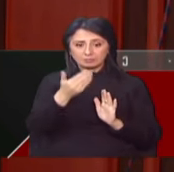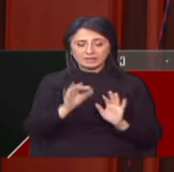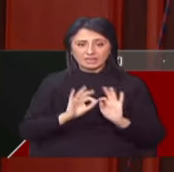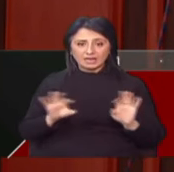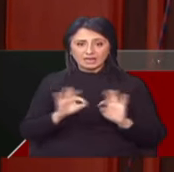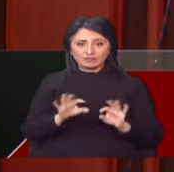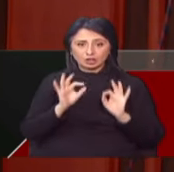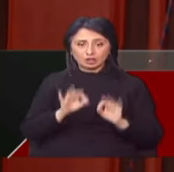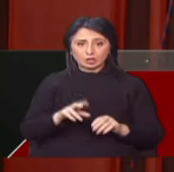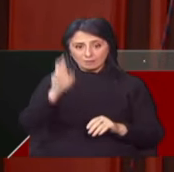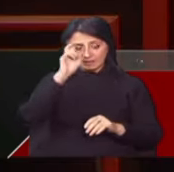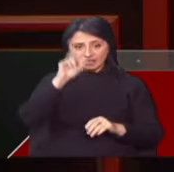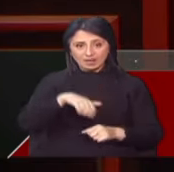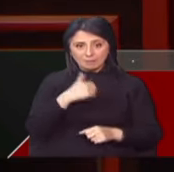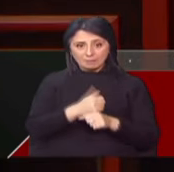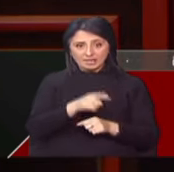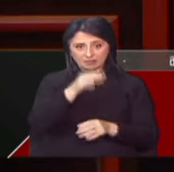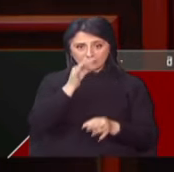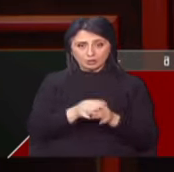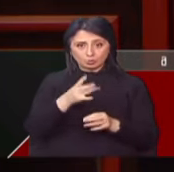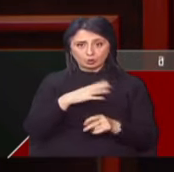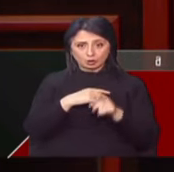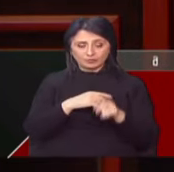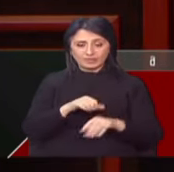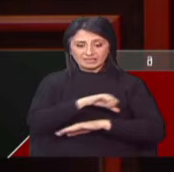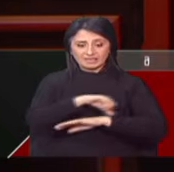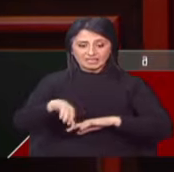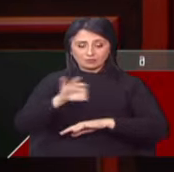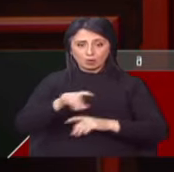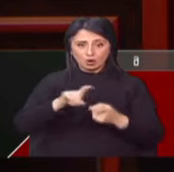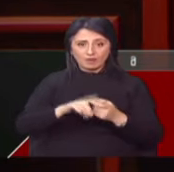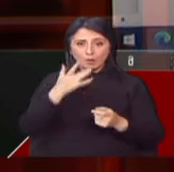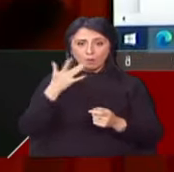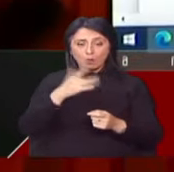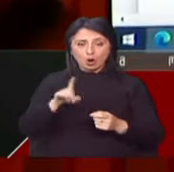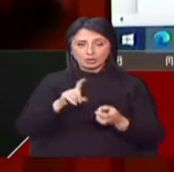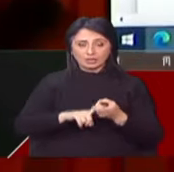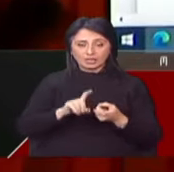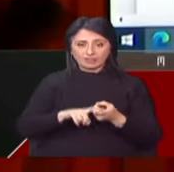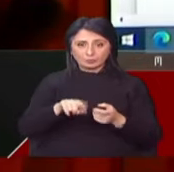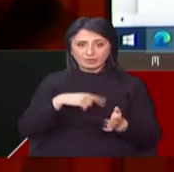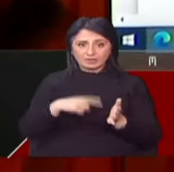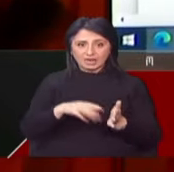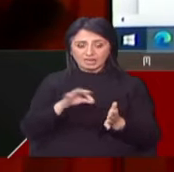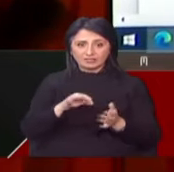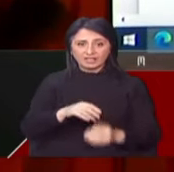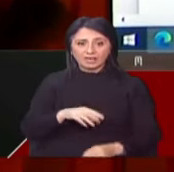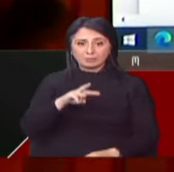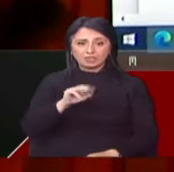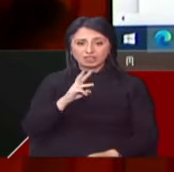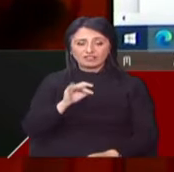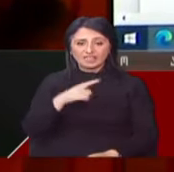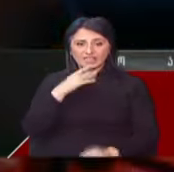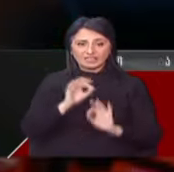Misigan Martabic, Soredam Taurobis, Metauri, Opasuhis, Mgebelis, Azurreptan, Desagareo, Politica Standak, Avširebul Sakit Hebse, Georgim